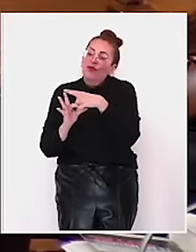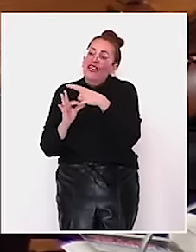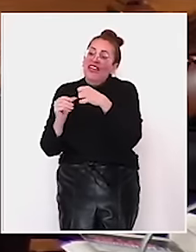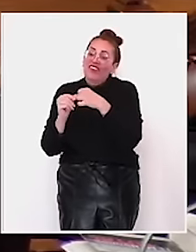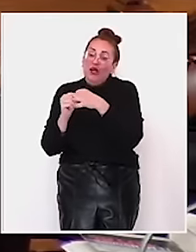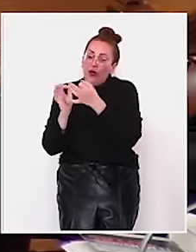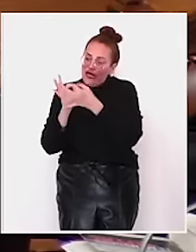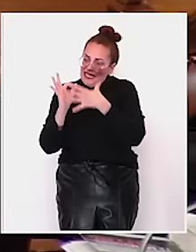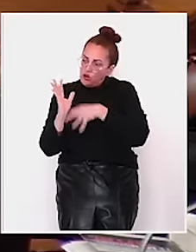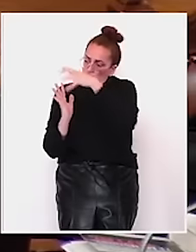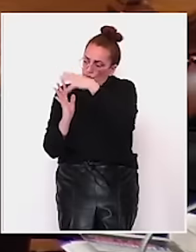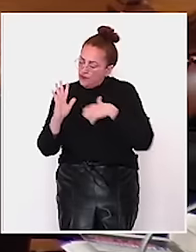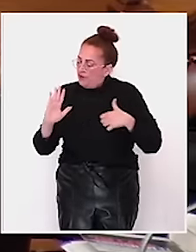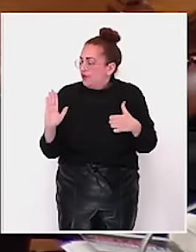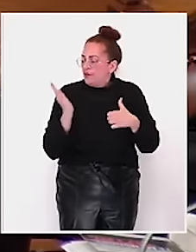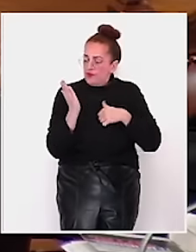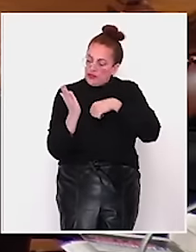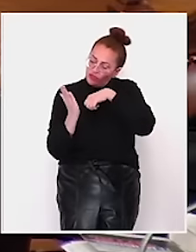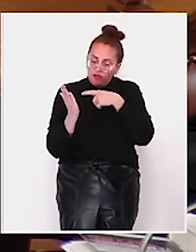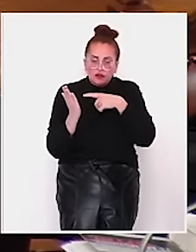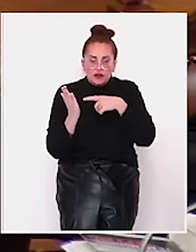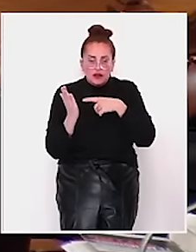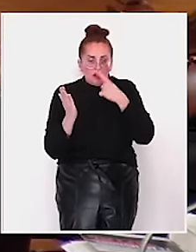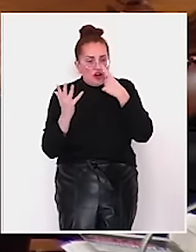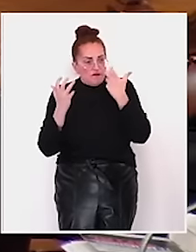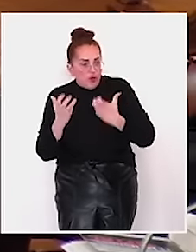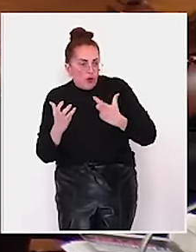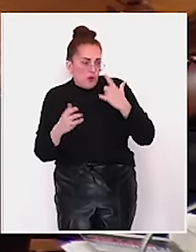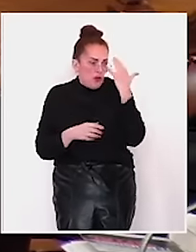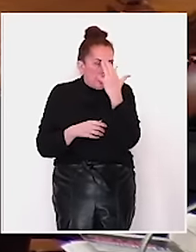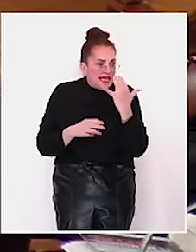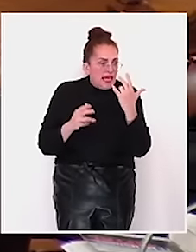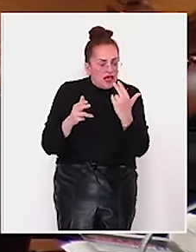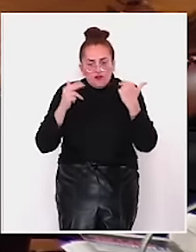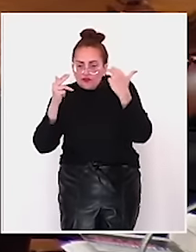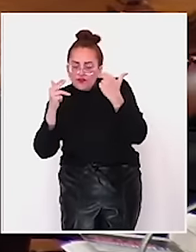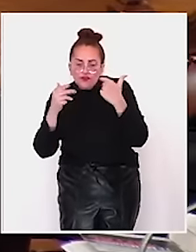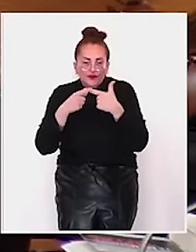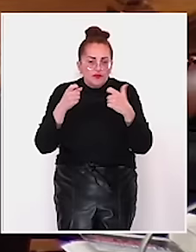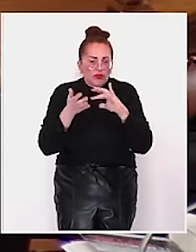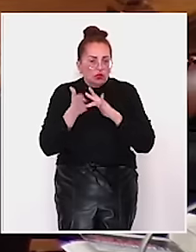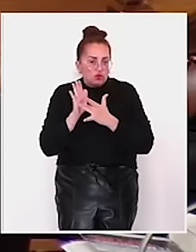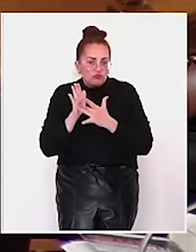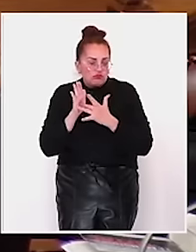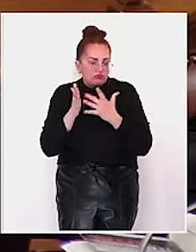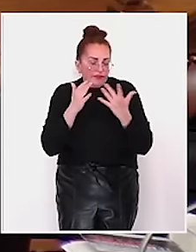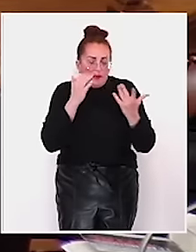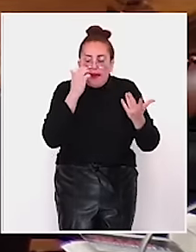très détaillée sur les préoccupations et sur les volontés, sur les ambitions et tout ça. D'une certaine manière, on partage, mais d'un autre